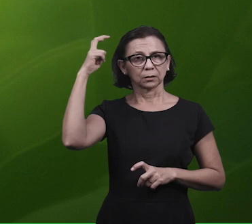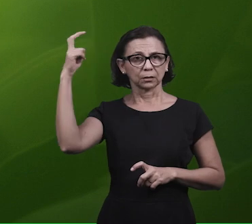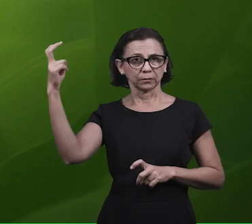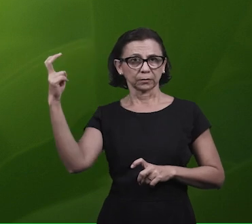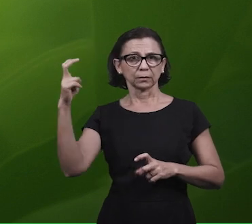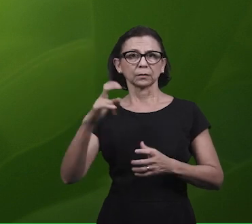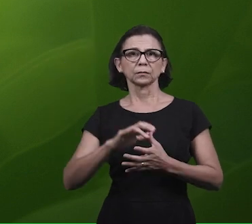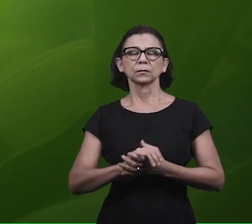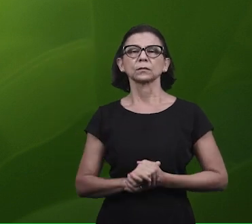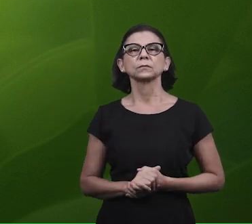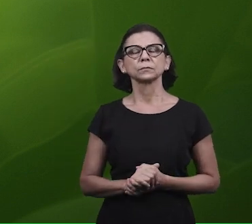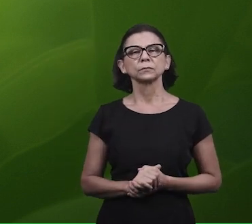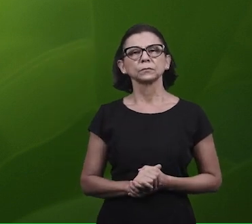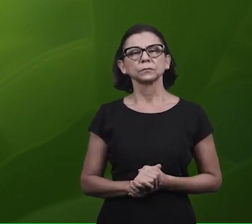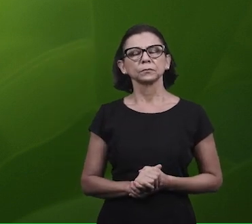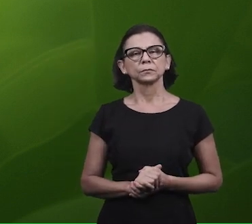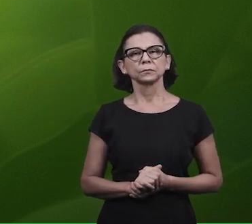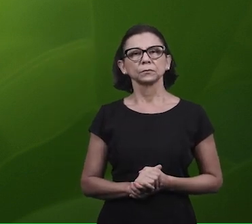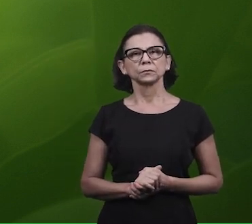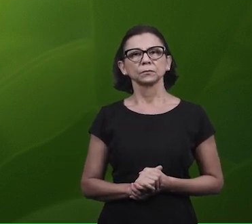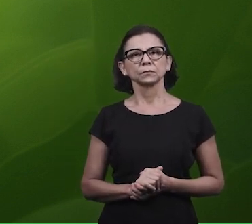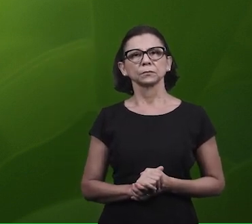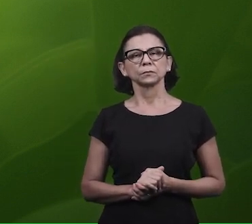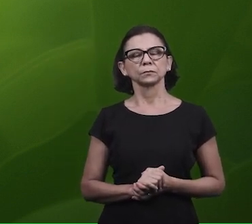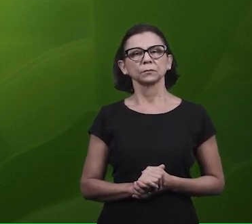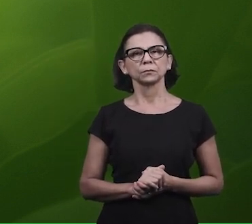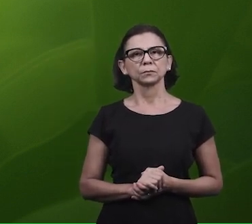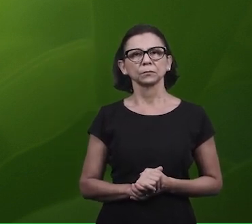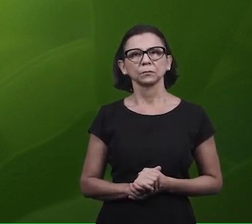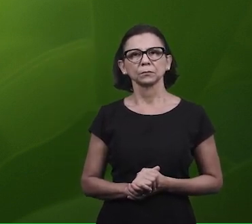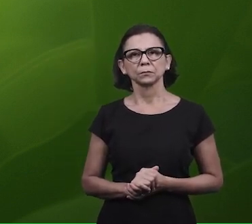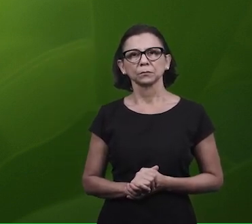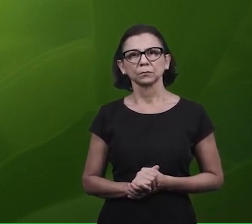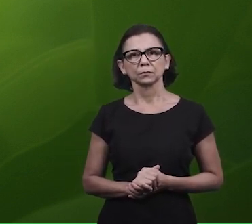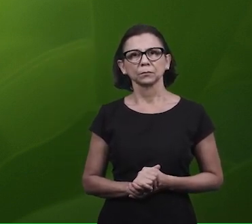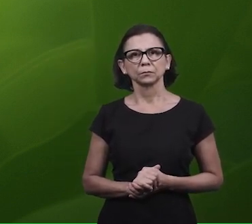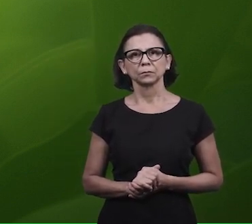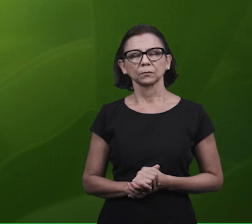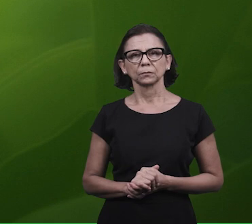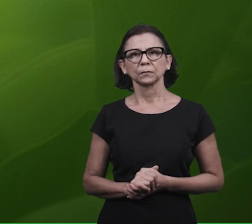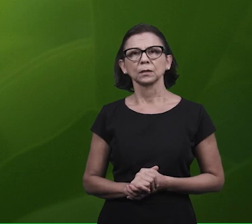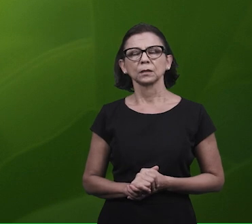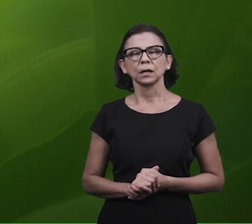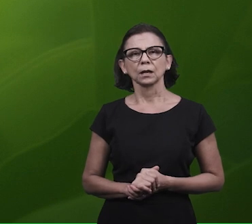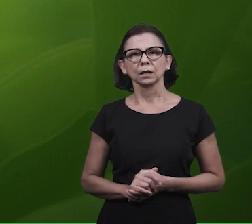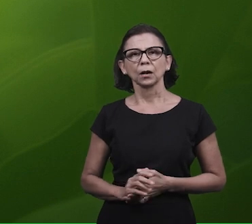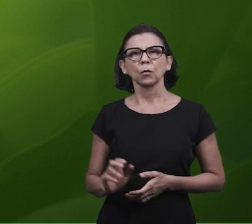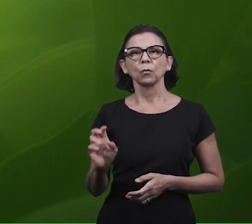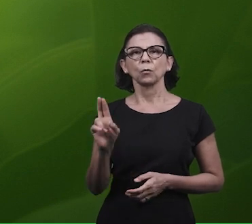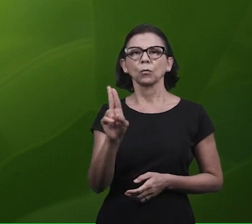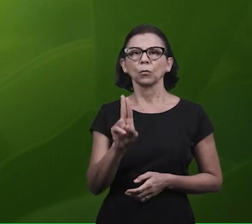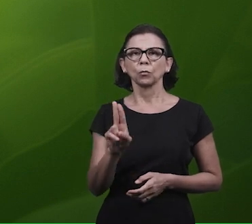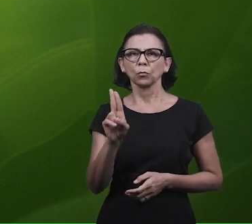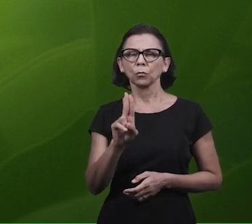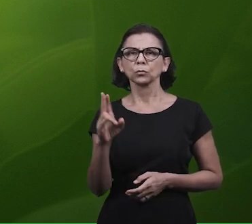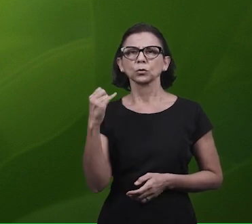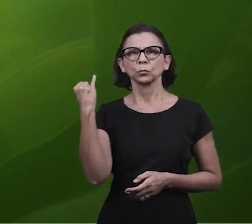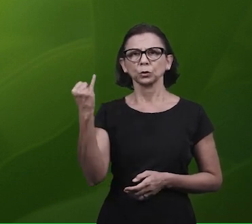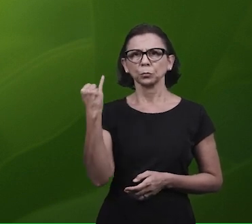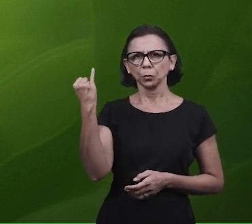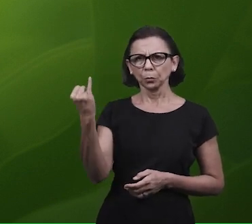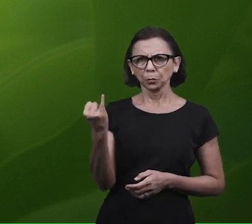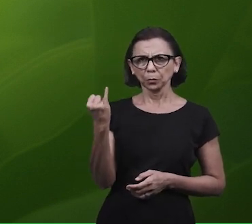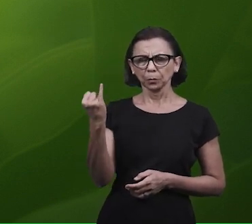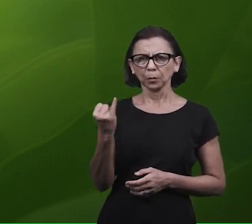la computation, dans le domaine de l'intelligence artificielle, ces méthodes sont des techniques computationnelles qui recherchent